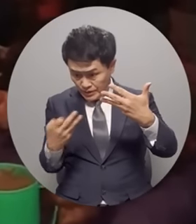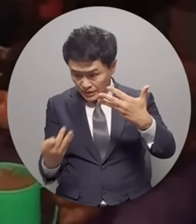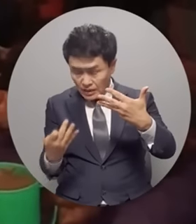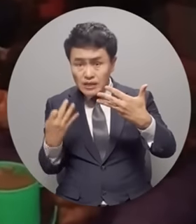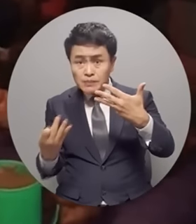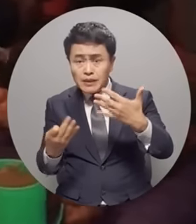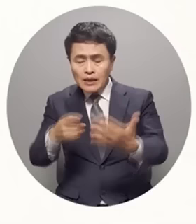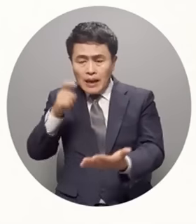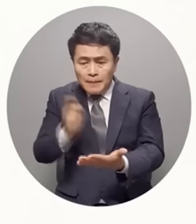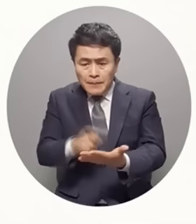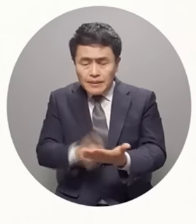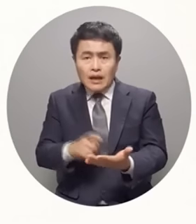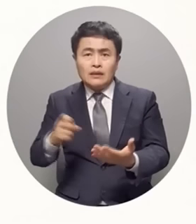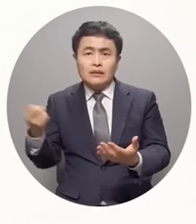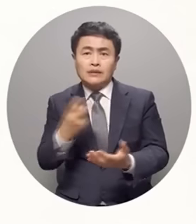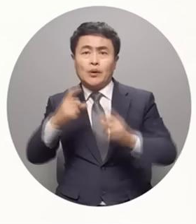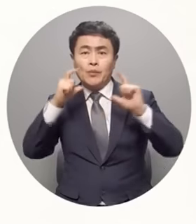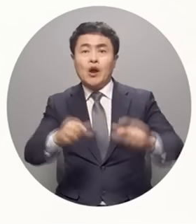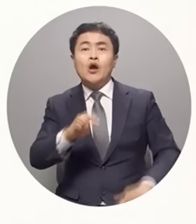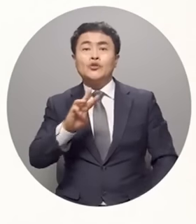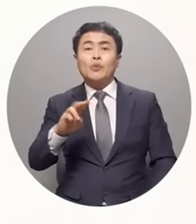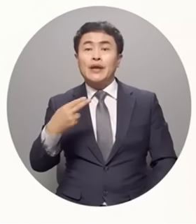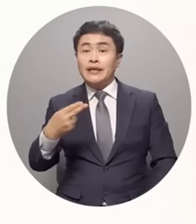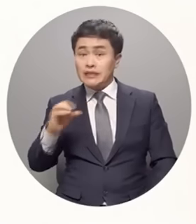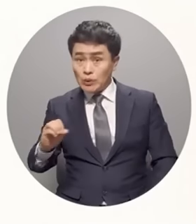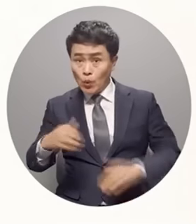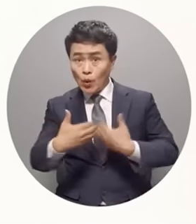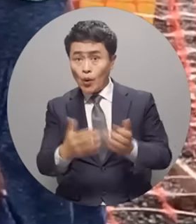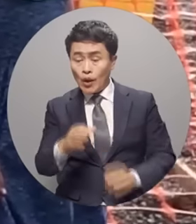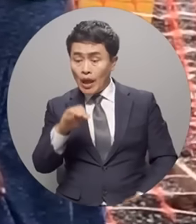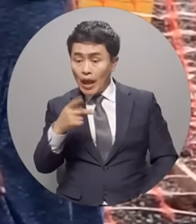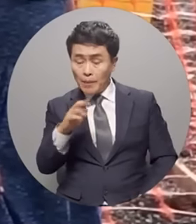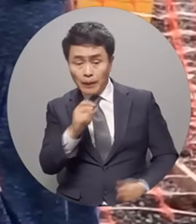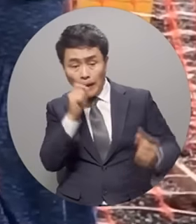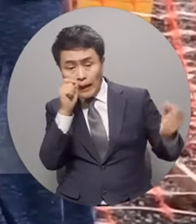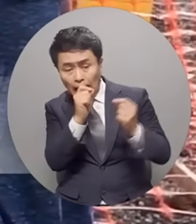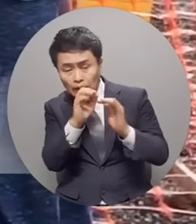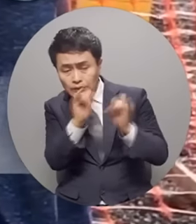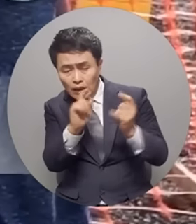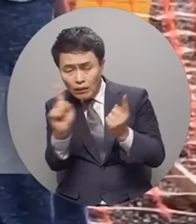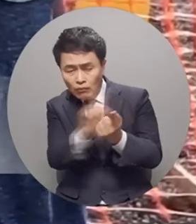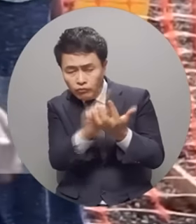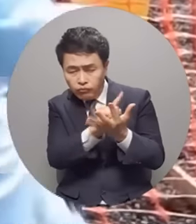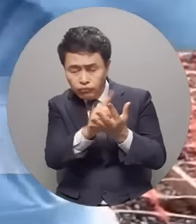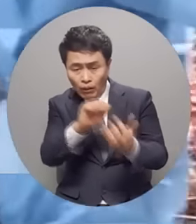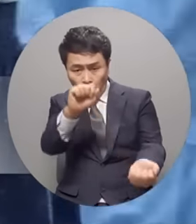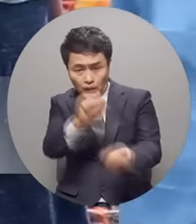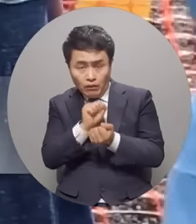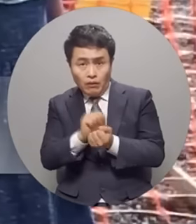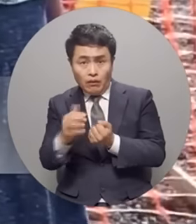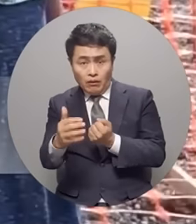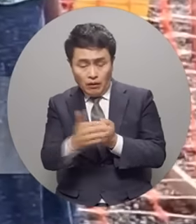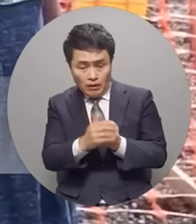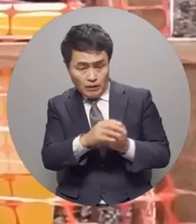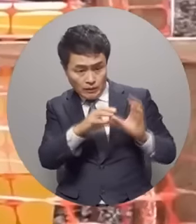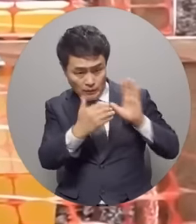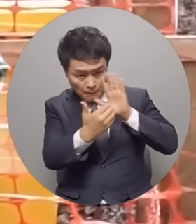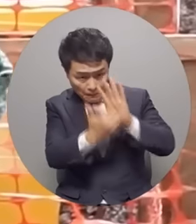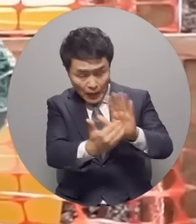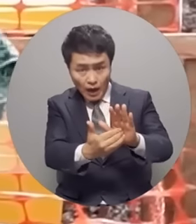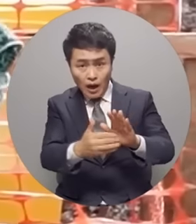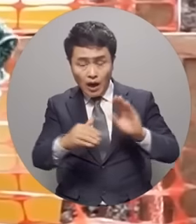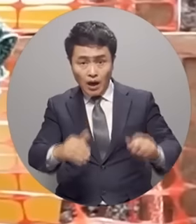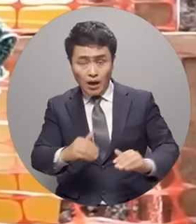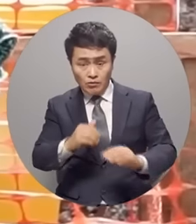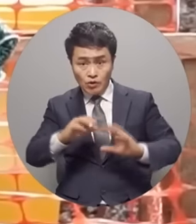선포하게 됐습니다. WHO는 엠폭스가 가까운 사람과의 접촉을 통해 전염된다며 엠폭스 차단을 위해 국경